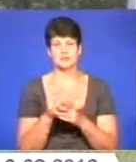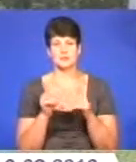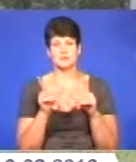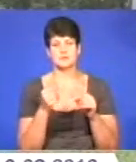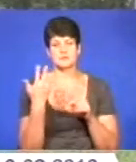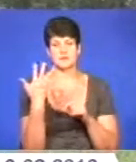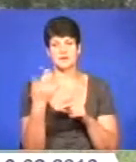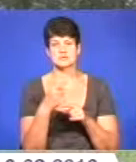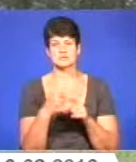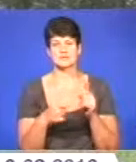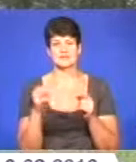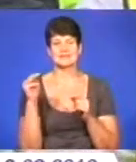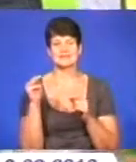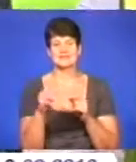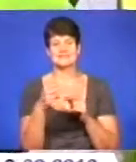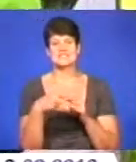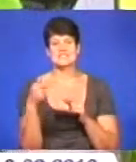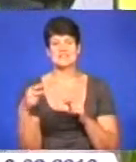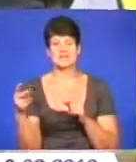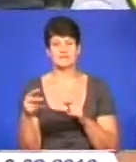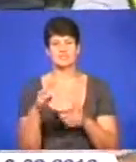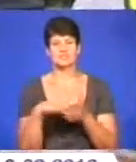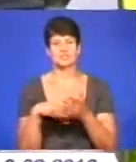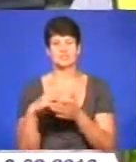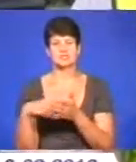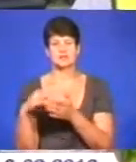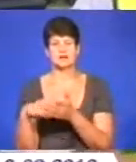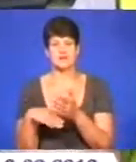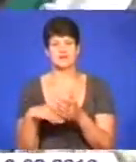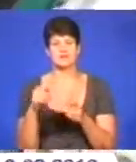5,5 тисяч євро. Сума нарахованих штрафних санкцій за